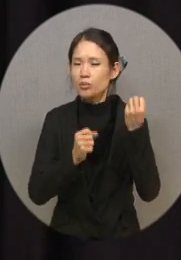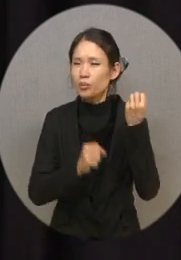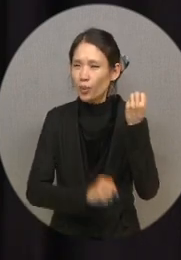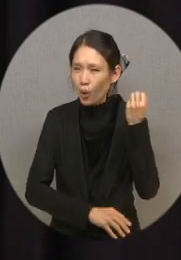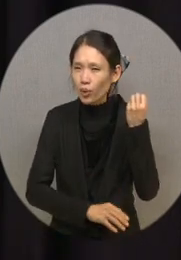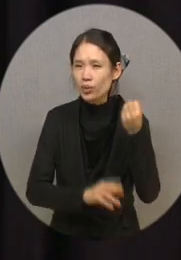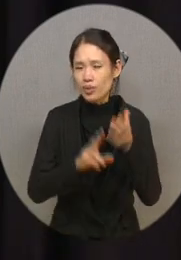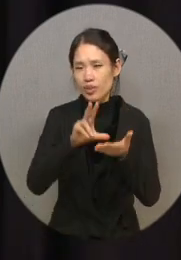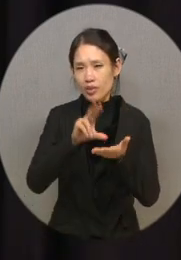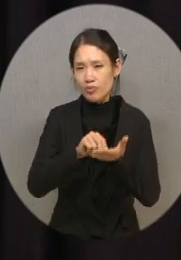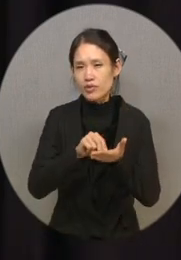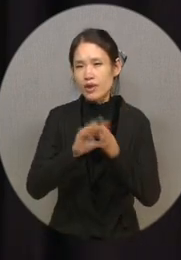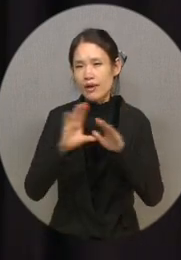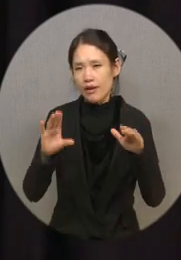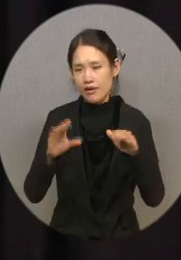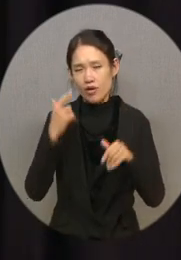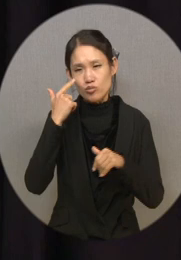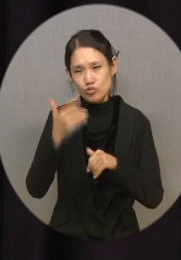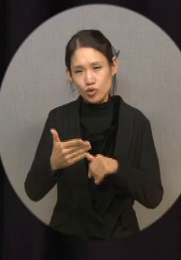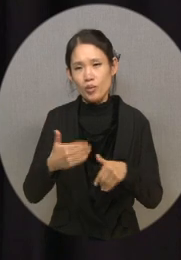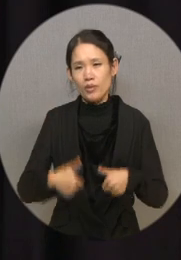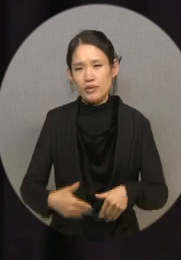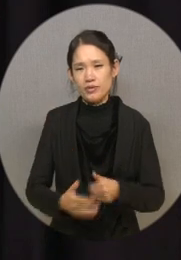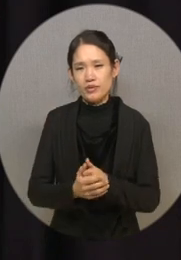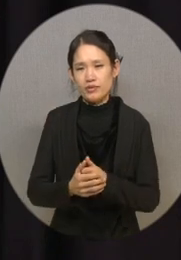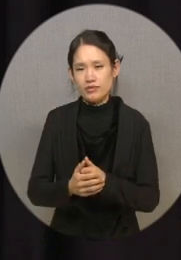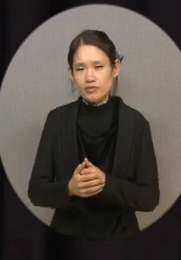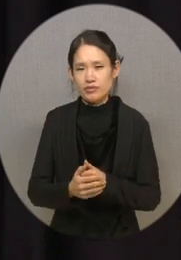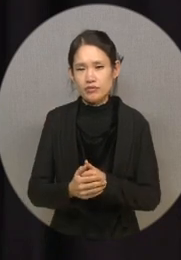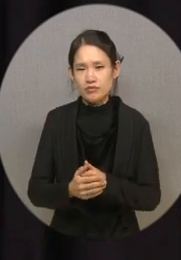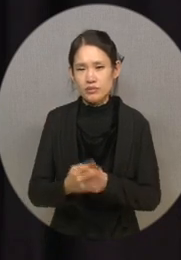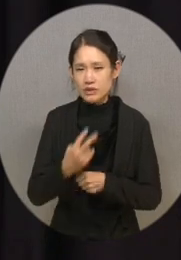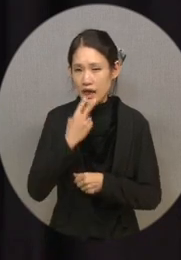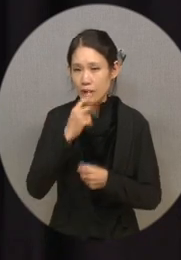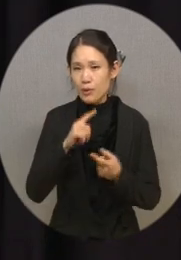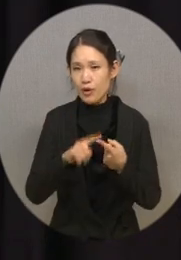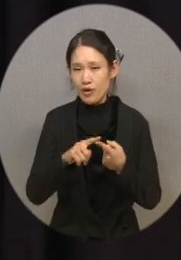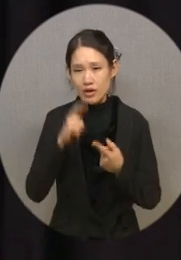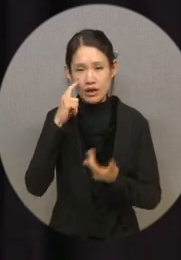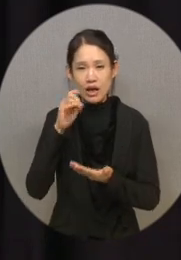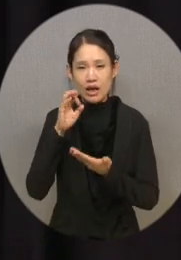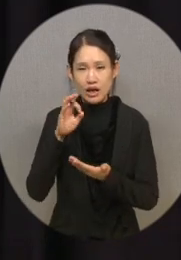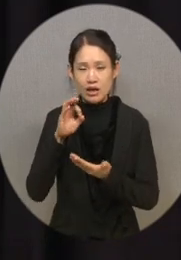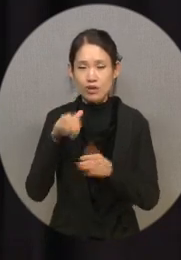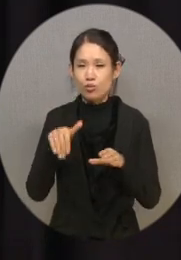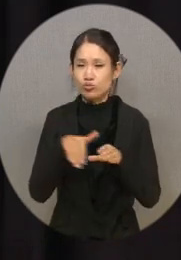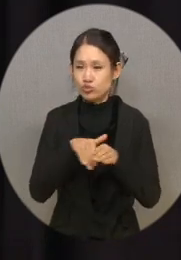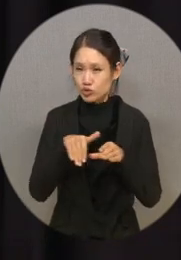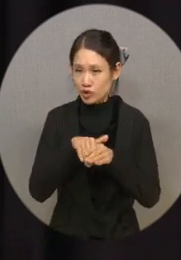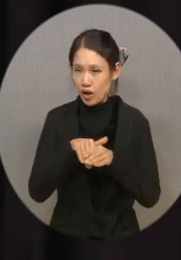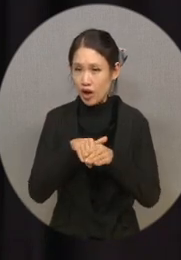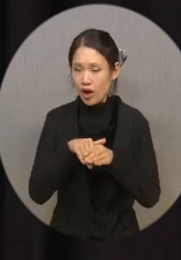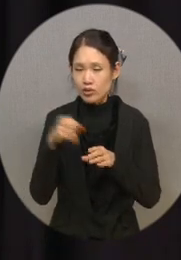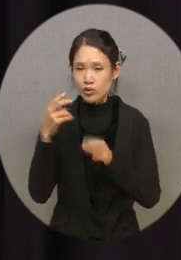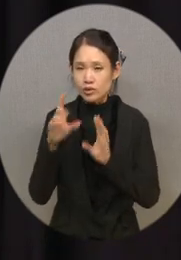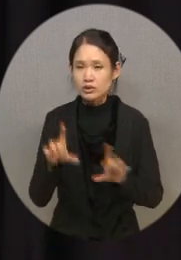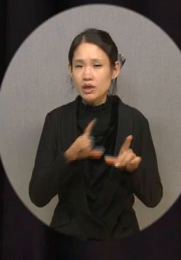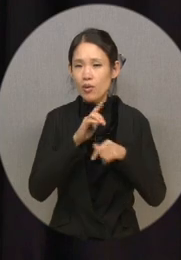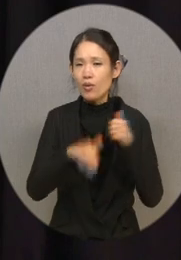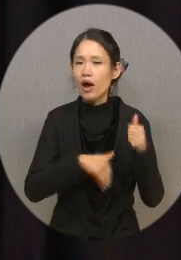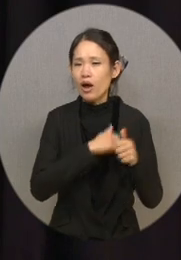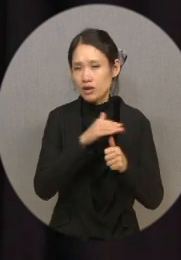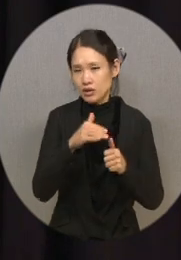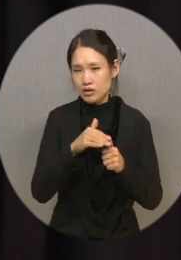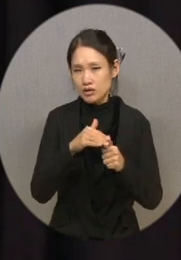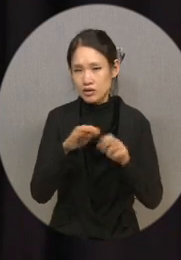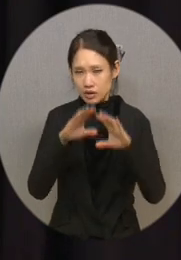본질적인 문제를 질문하자. 그리고 본질적인 문제에는 생명에 대한 가치관, 문화, 또 생활 환경 이런